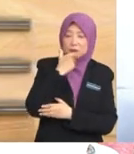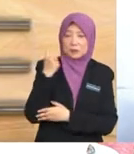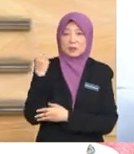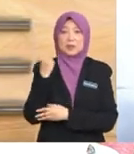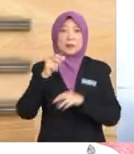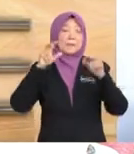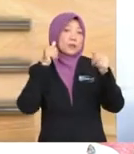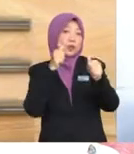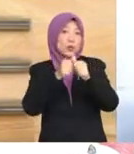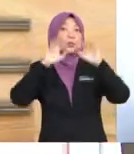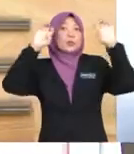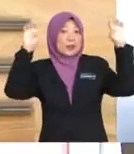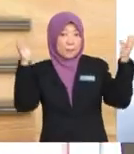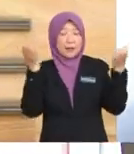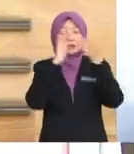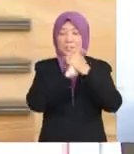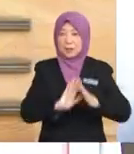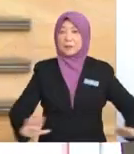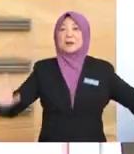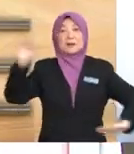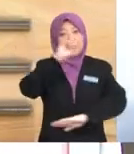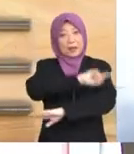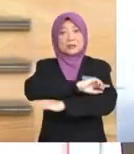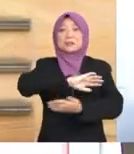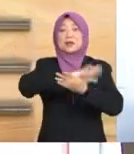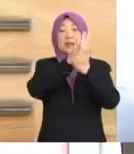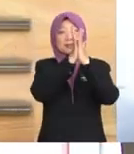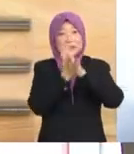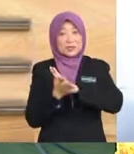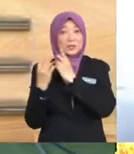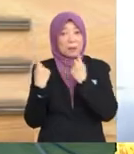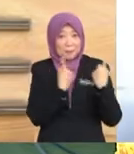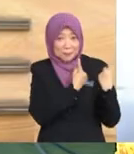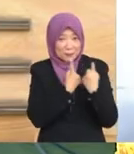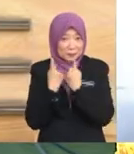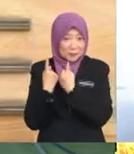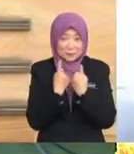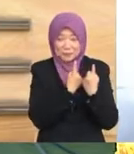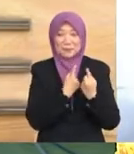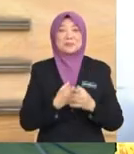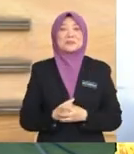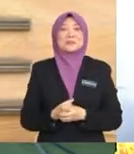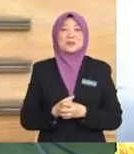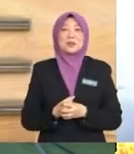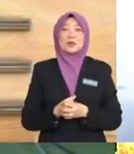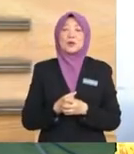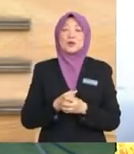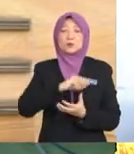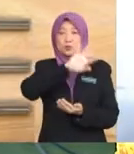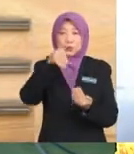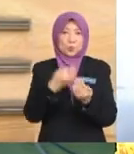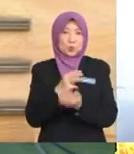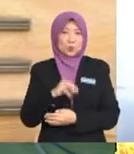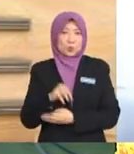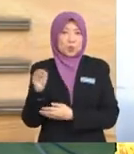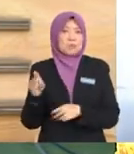jadi. Wah wah wah. Pasti murid-murid dan juga adik-adik yang sedang menonton ketika ini tak sabar nak belajar